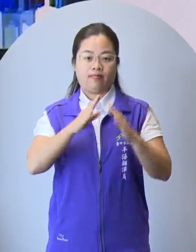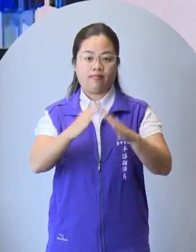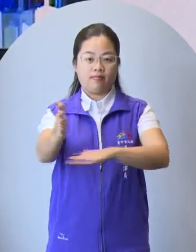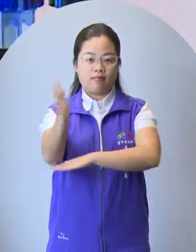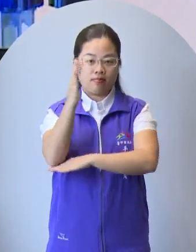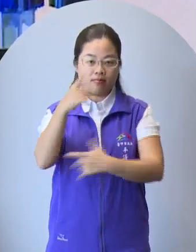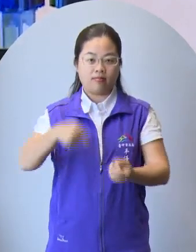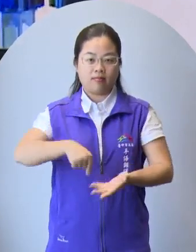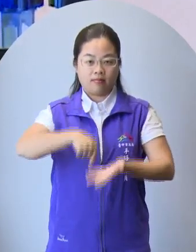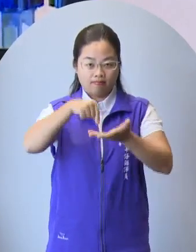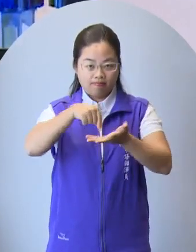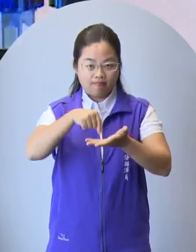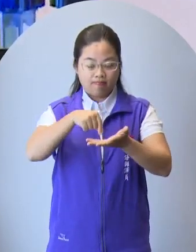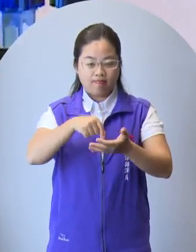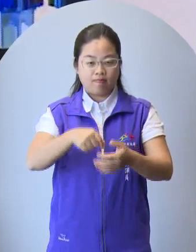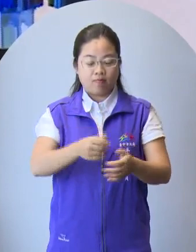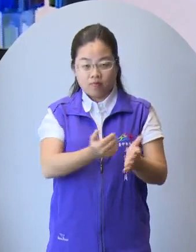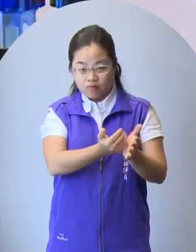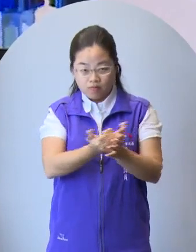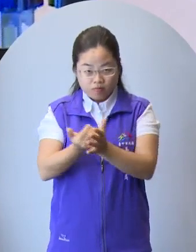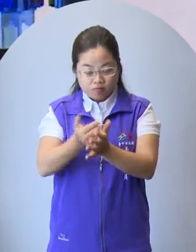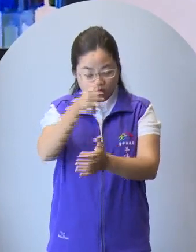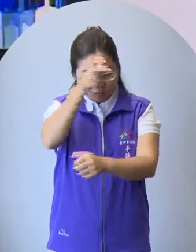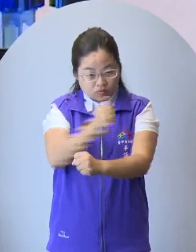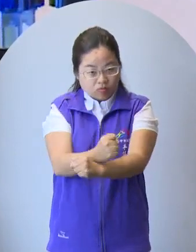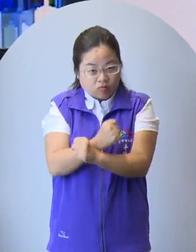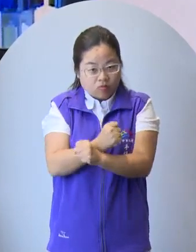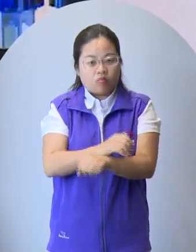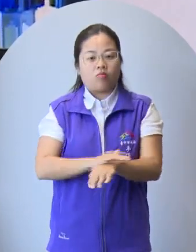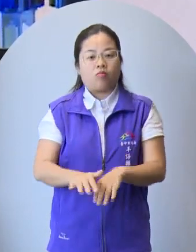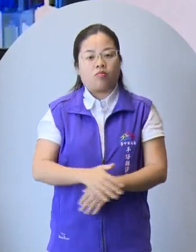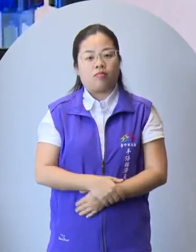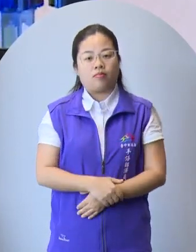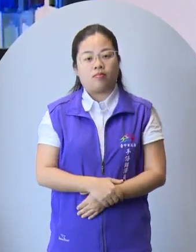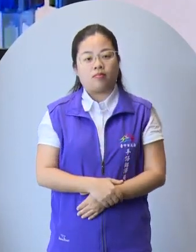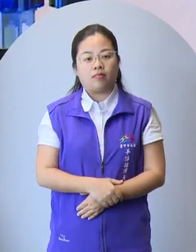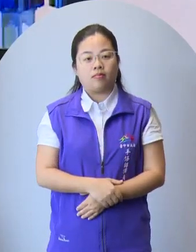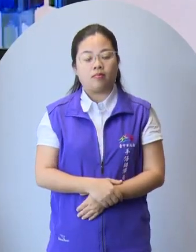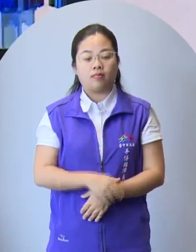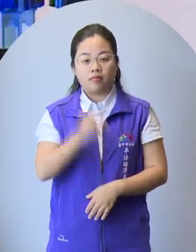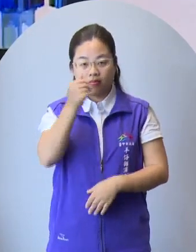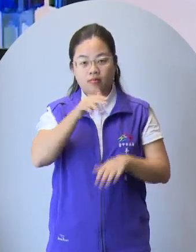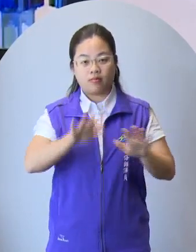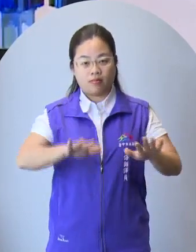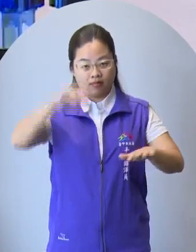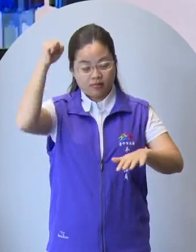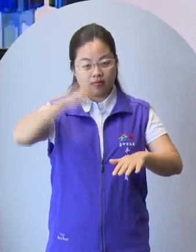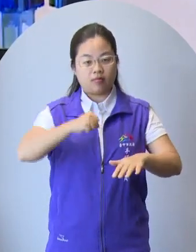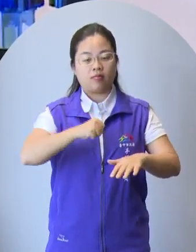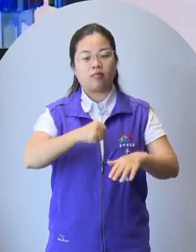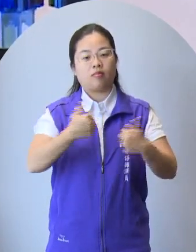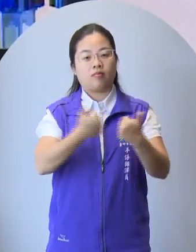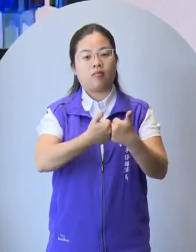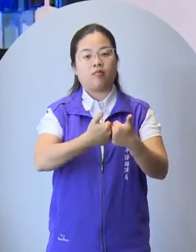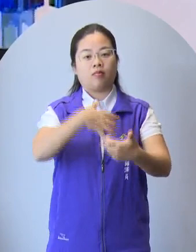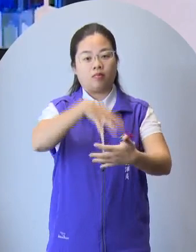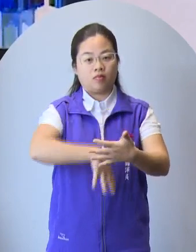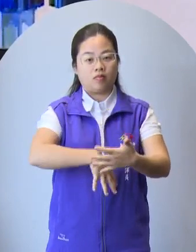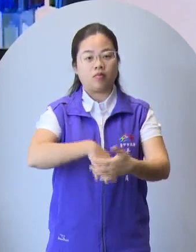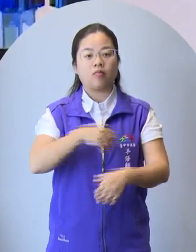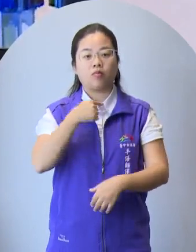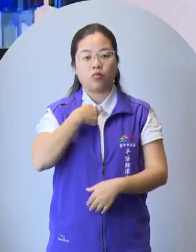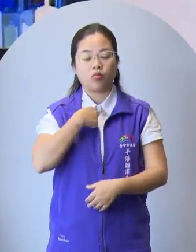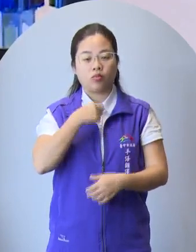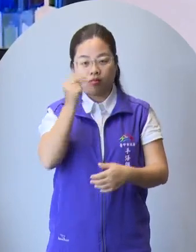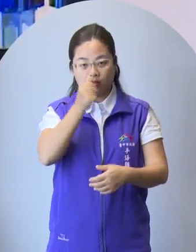会提出高度的警备跟戒备那尤其在今天早上的首长会议里面，那我有